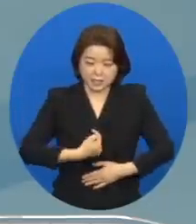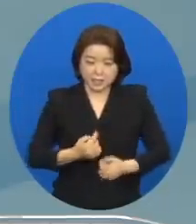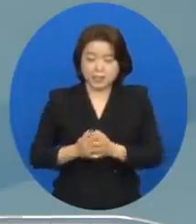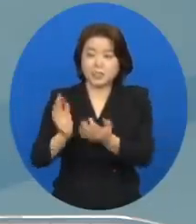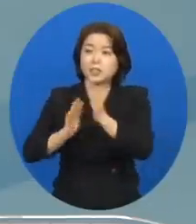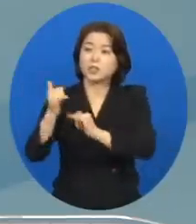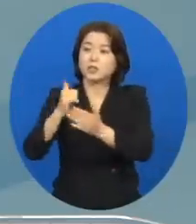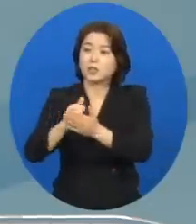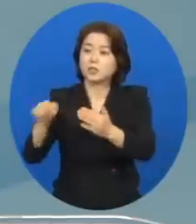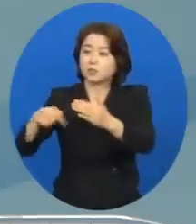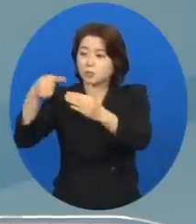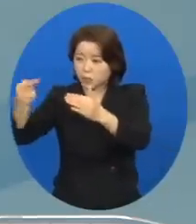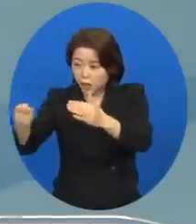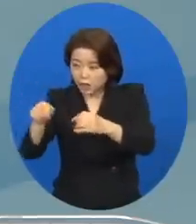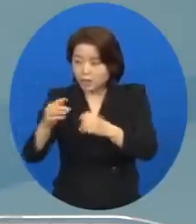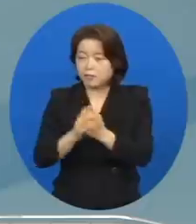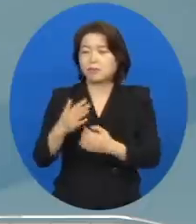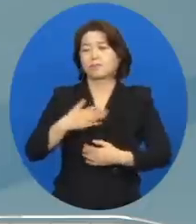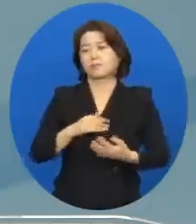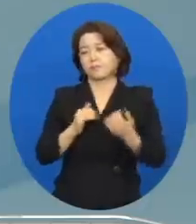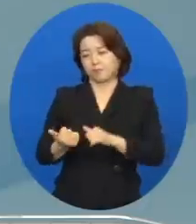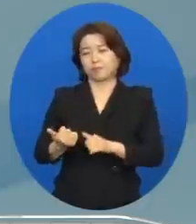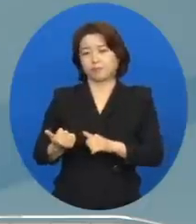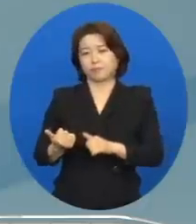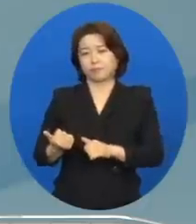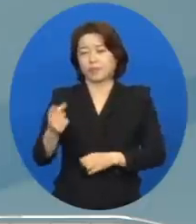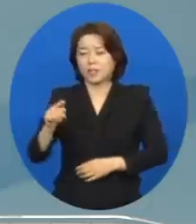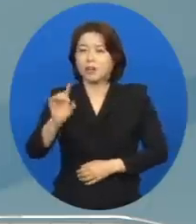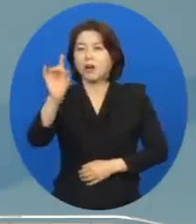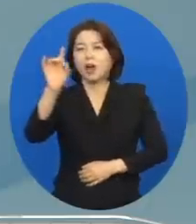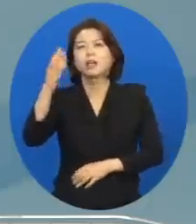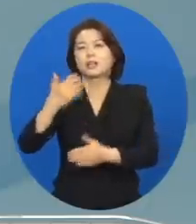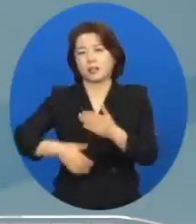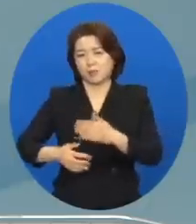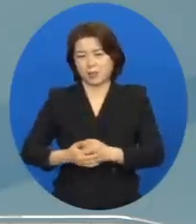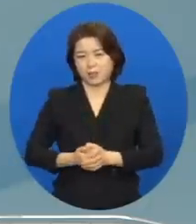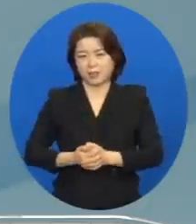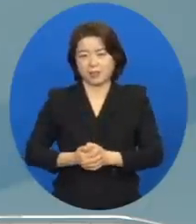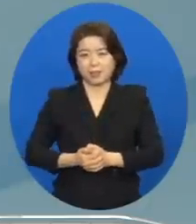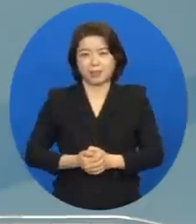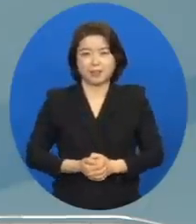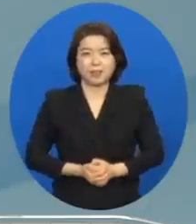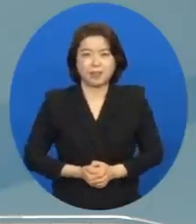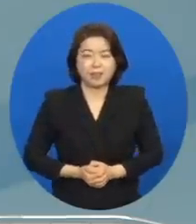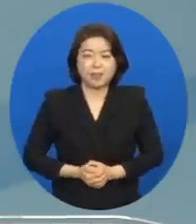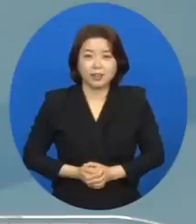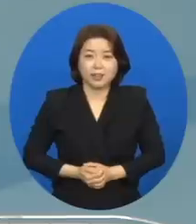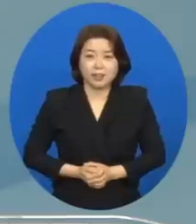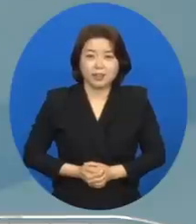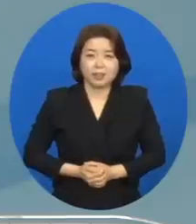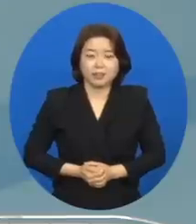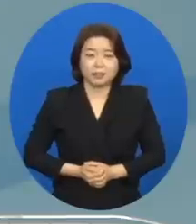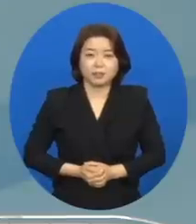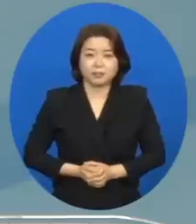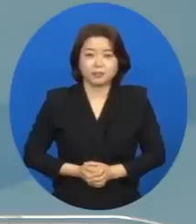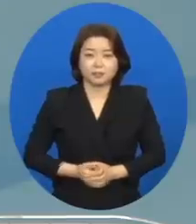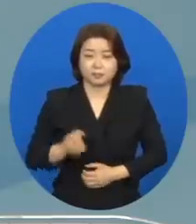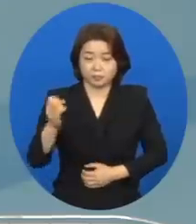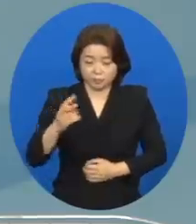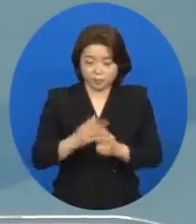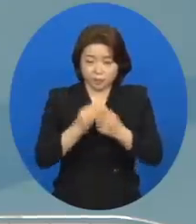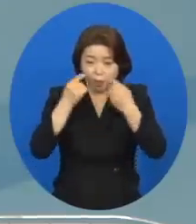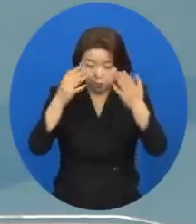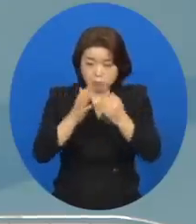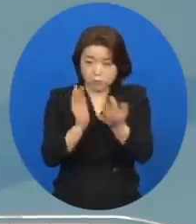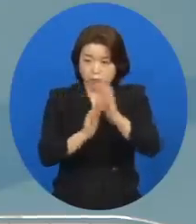정말 죽는 거. 그거 하나만 안 하는 거예요. 그래서 분명히